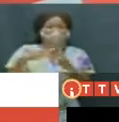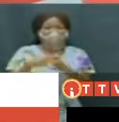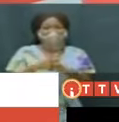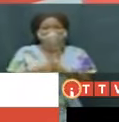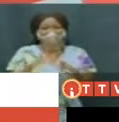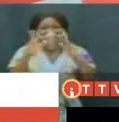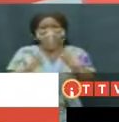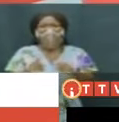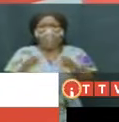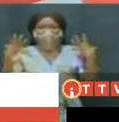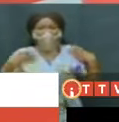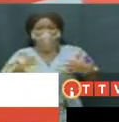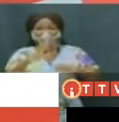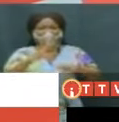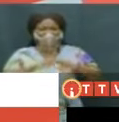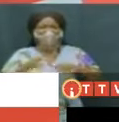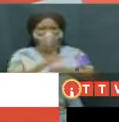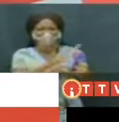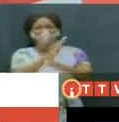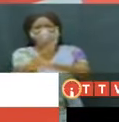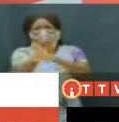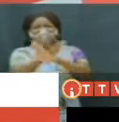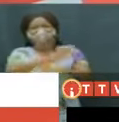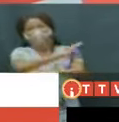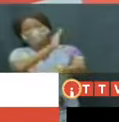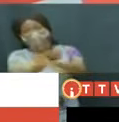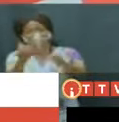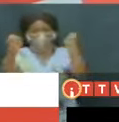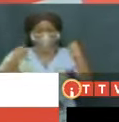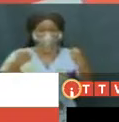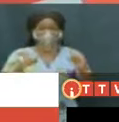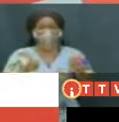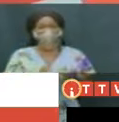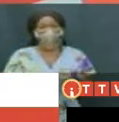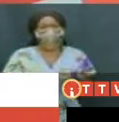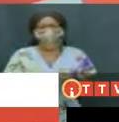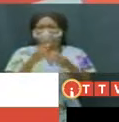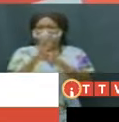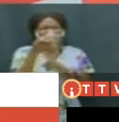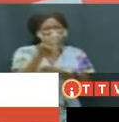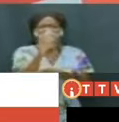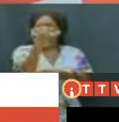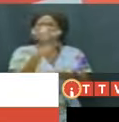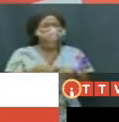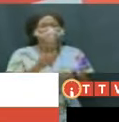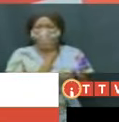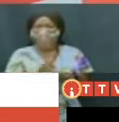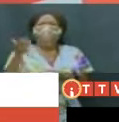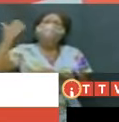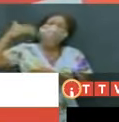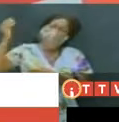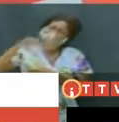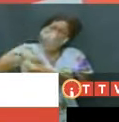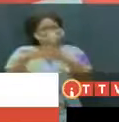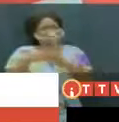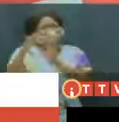ndi chitetezo komanso izi sikoyamba tinali ndi nthomba mdziko muno